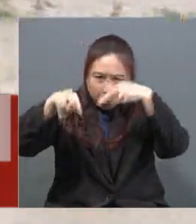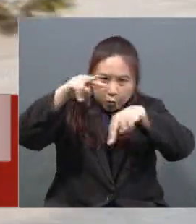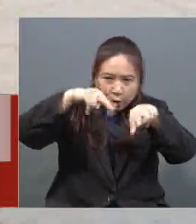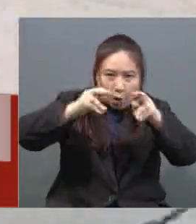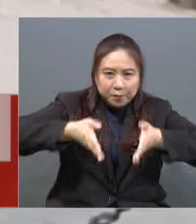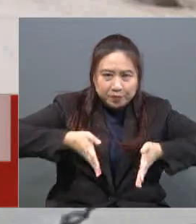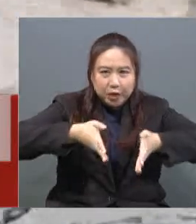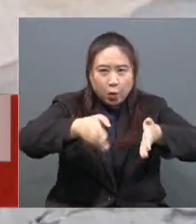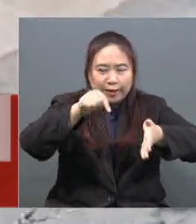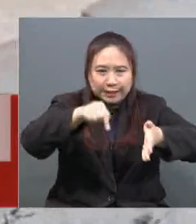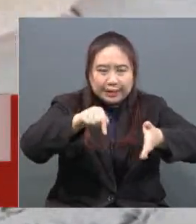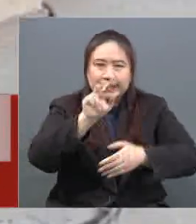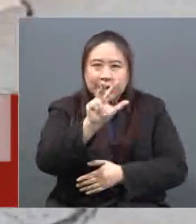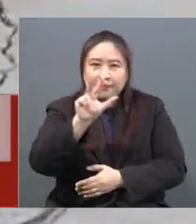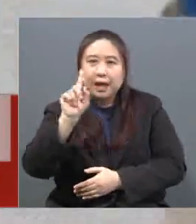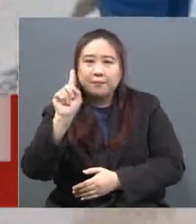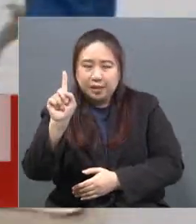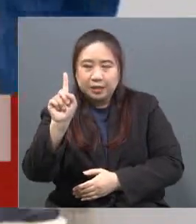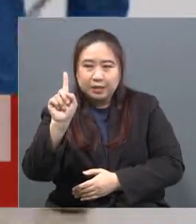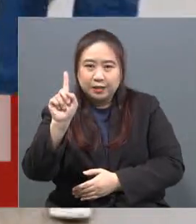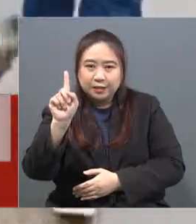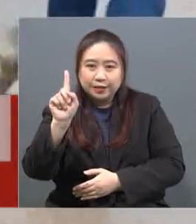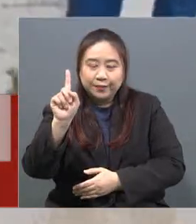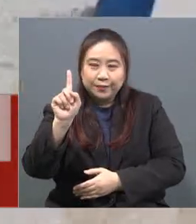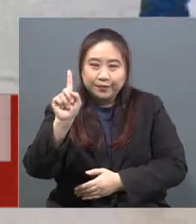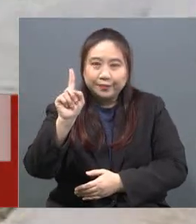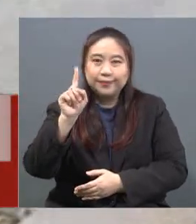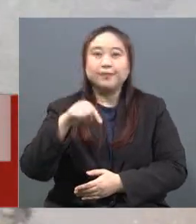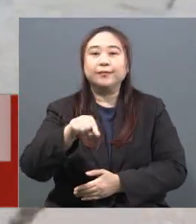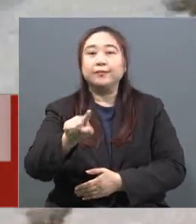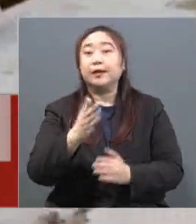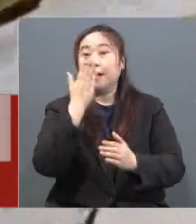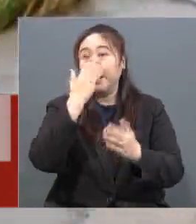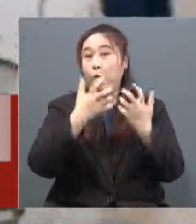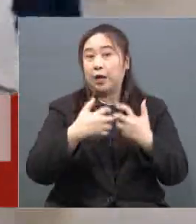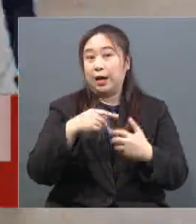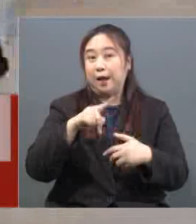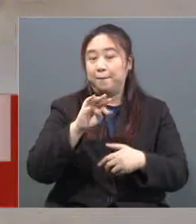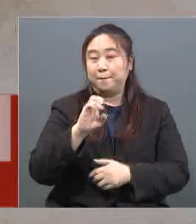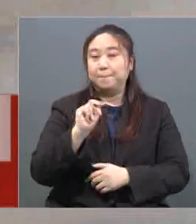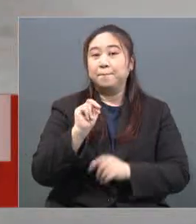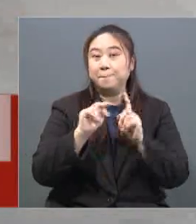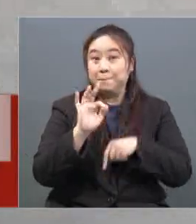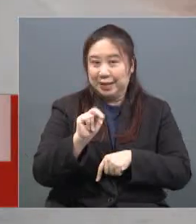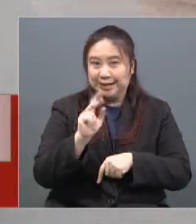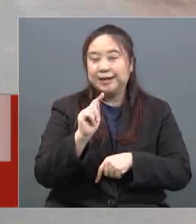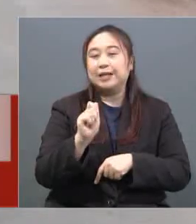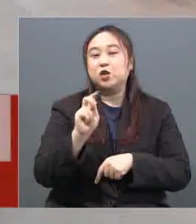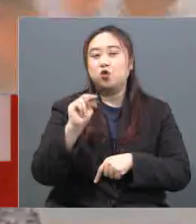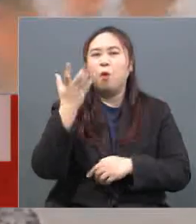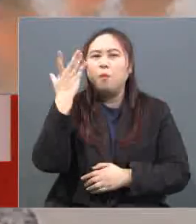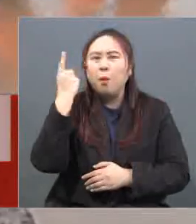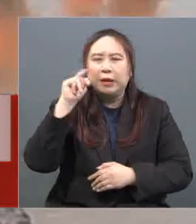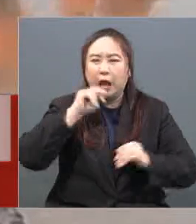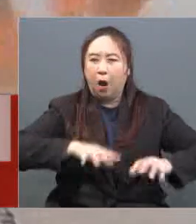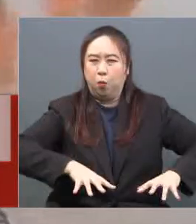ายคู่ขนาน331มุ่งหน้าไปที่มาบเอียงหน้าอุตสาหกรรมปิ่นทอง1หลังจากที่เกิดน้ำท่วมอย่างหนักเมื่อวานนี้